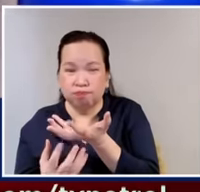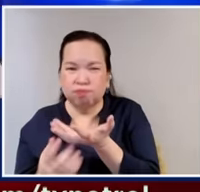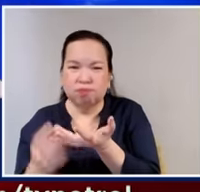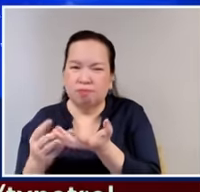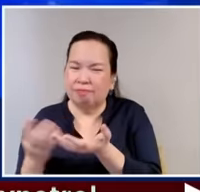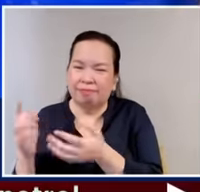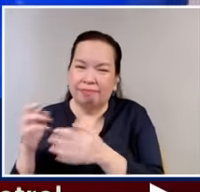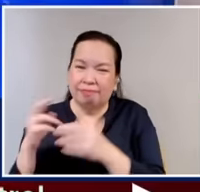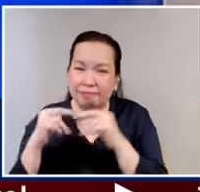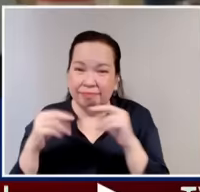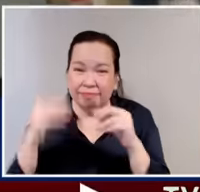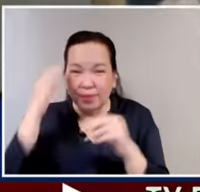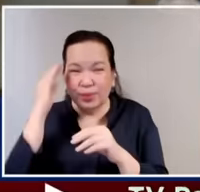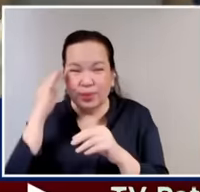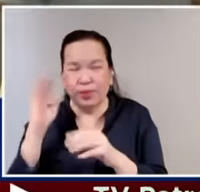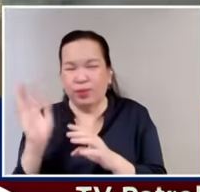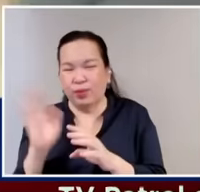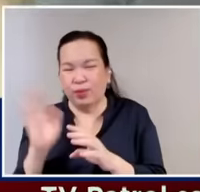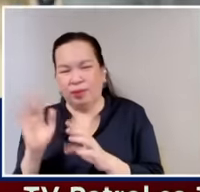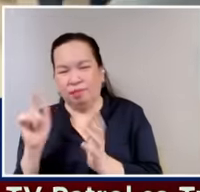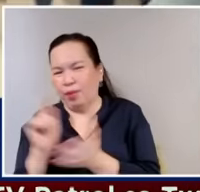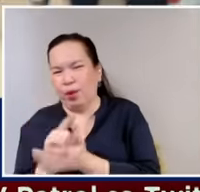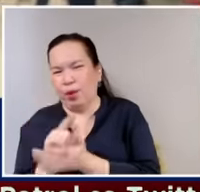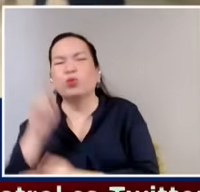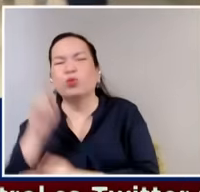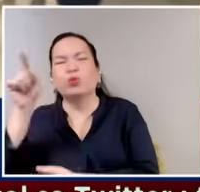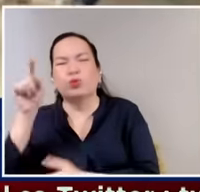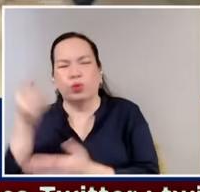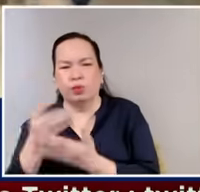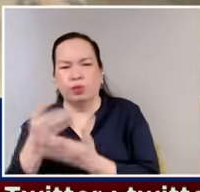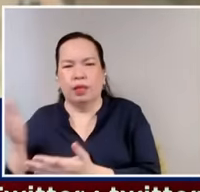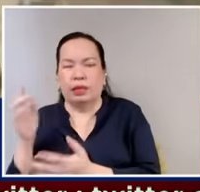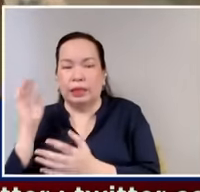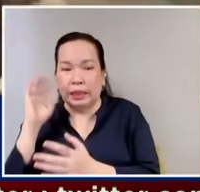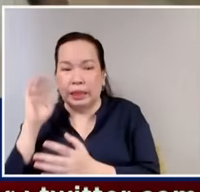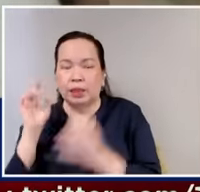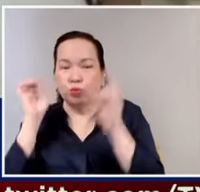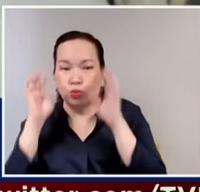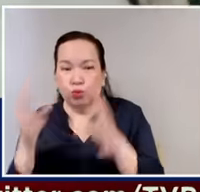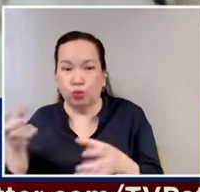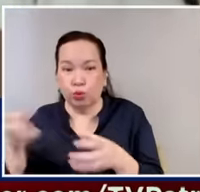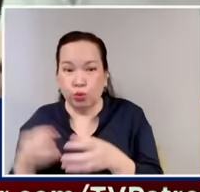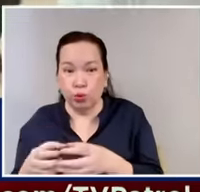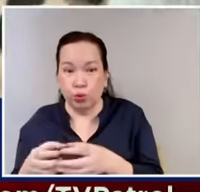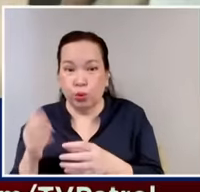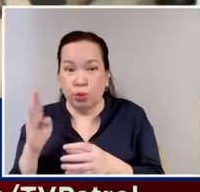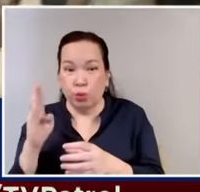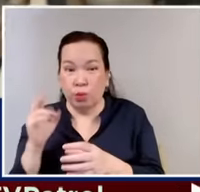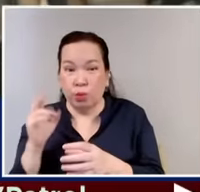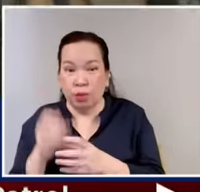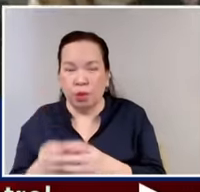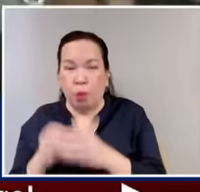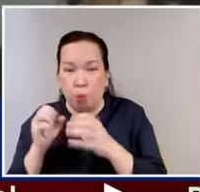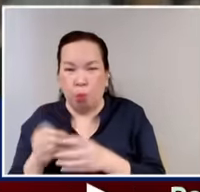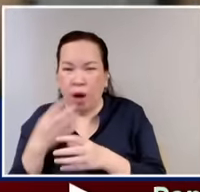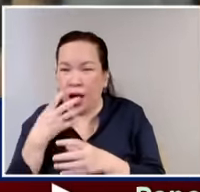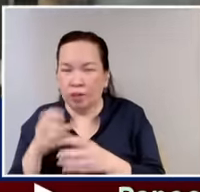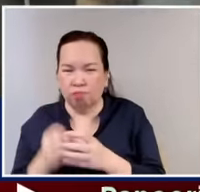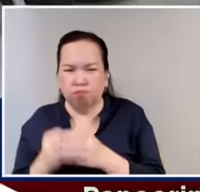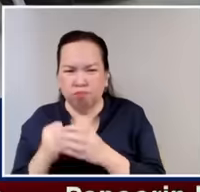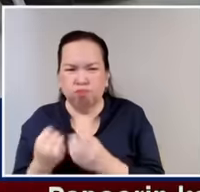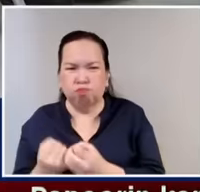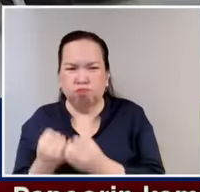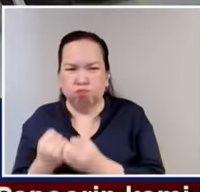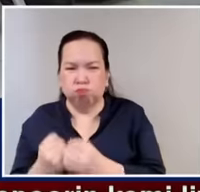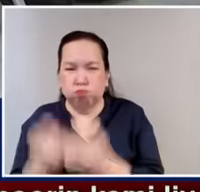magdala nito kasi kukumpiskahin natin dahil nga highly flammable to. Imagine mo kung ilalagay mo ito sa ilalim ng compartment ng bus, mainit, baka magdulot pa ng